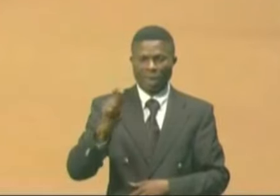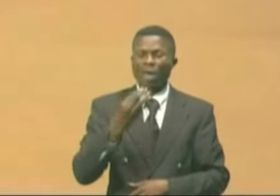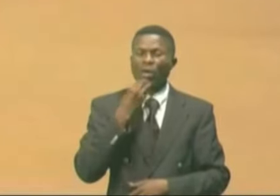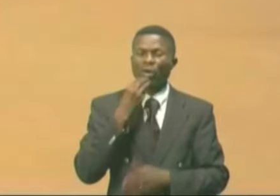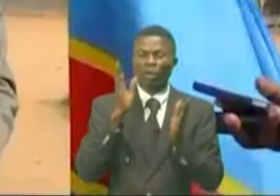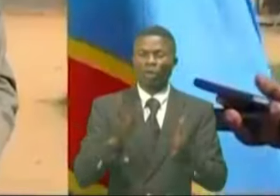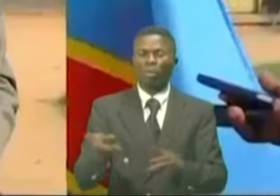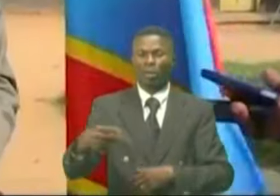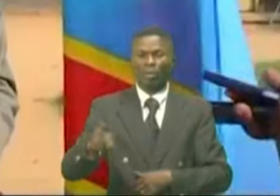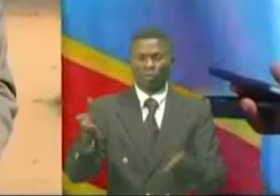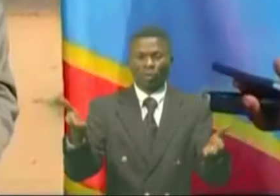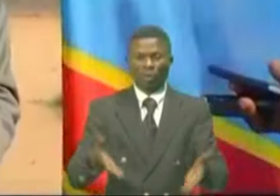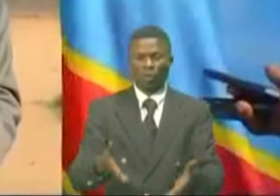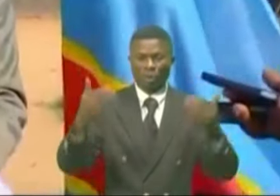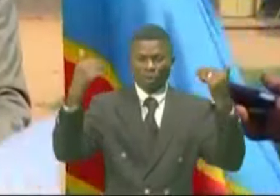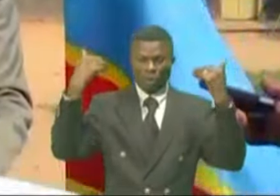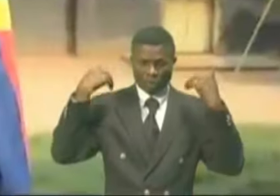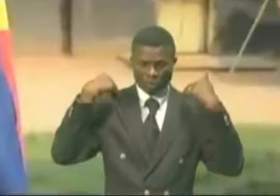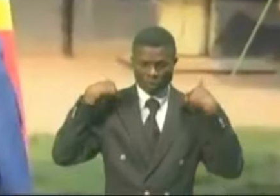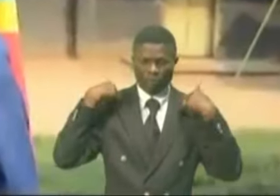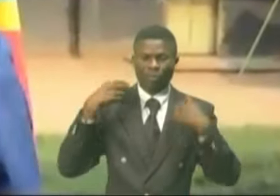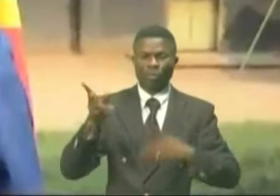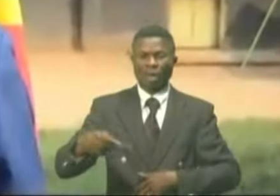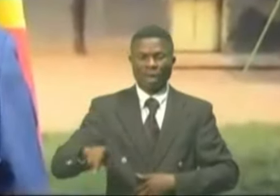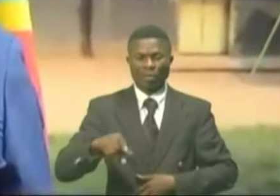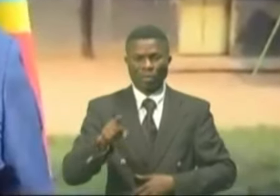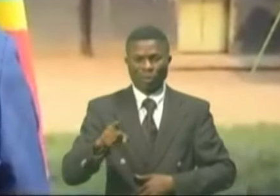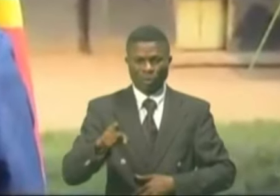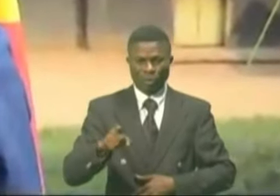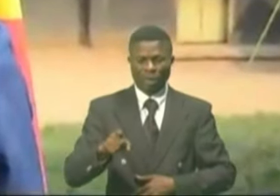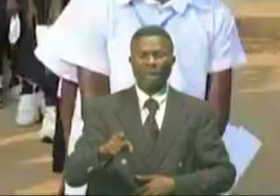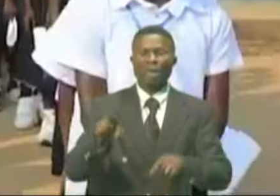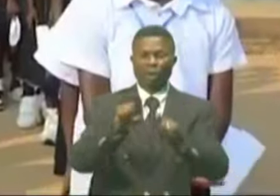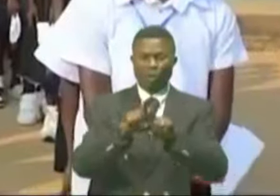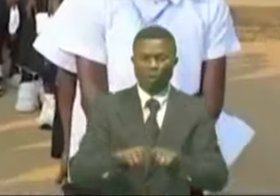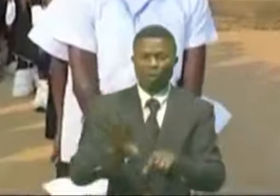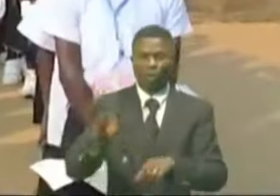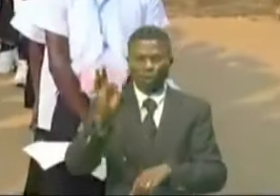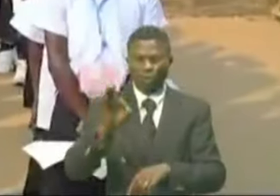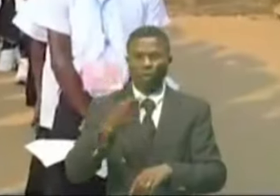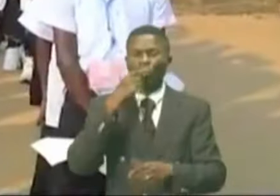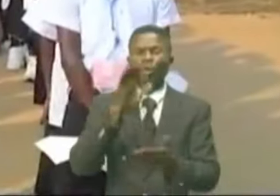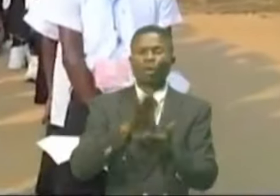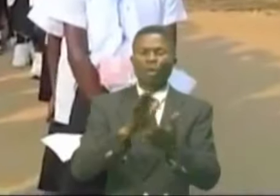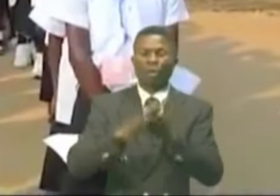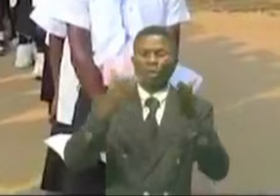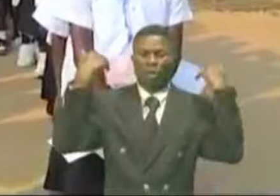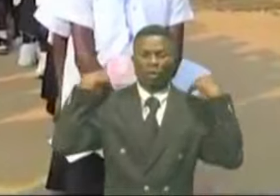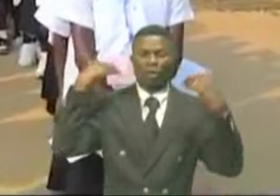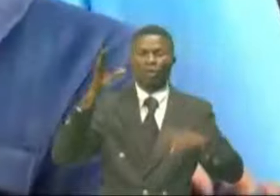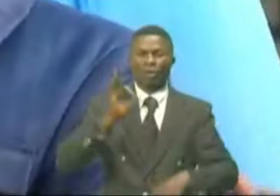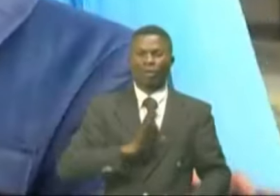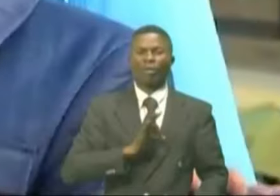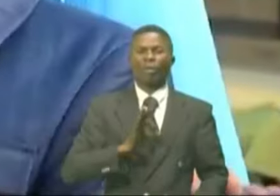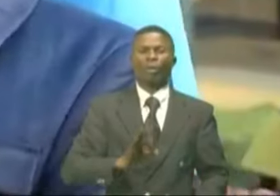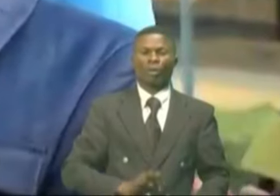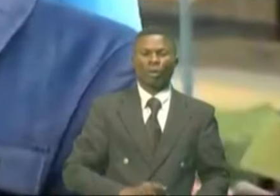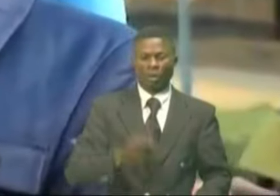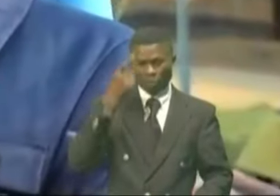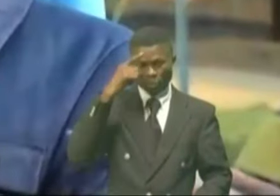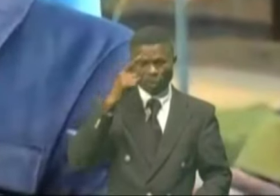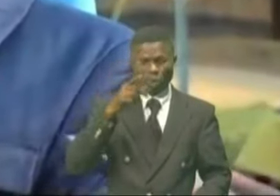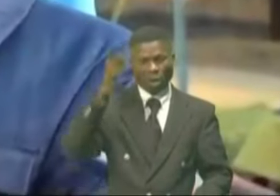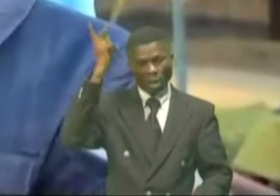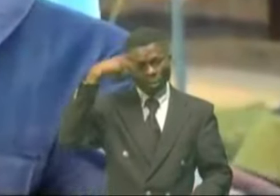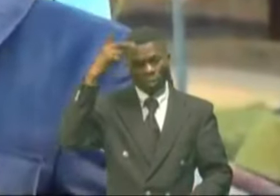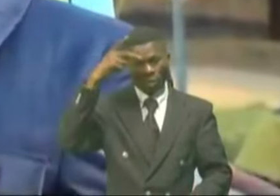principal provincial, l'autorité de l'exécutif provincial en a profité pour rendre hommage au chef de l'État Félix Tshisekedi pour sa